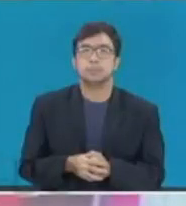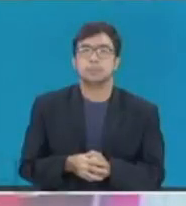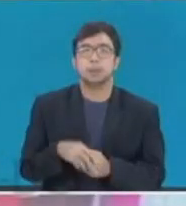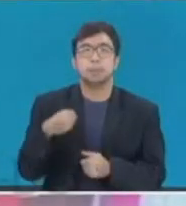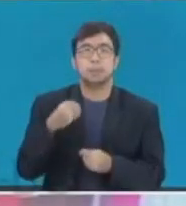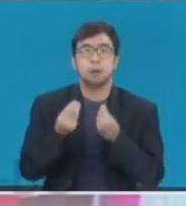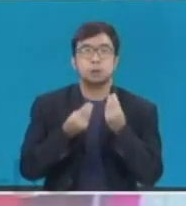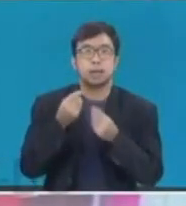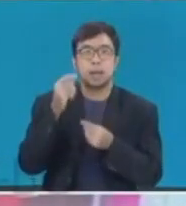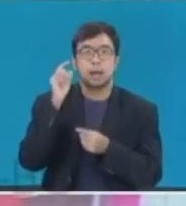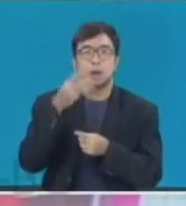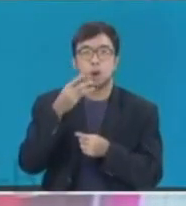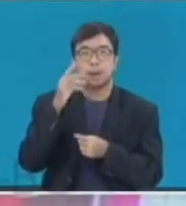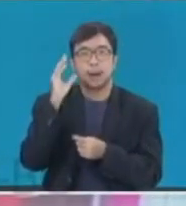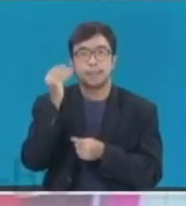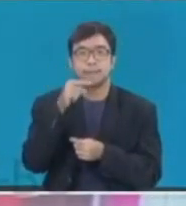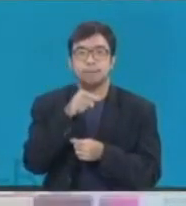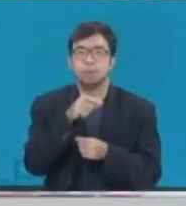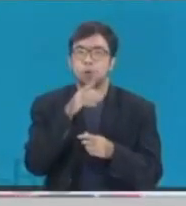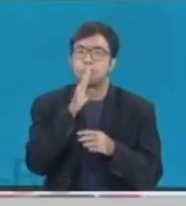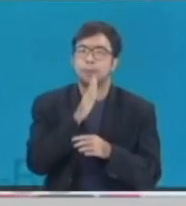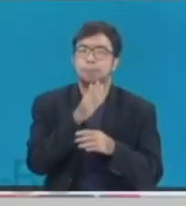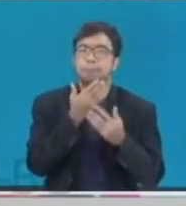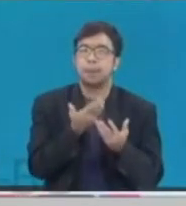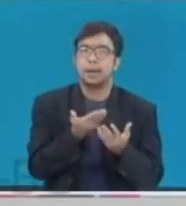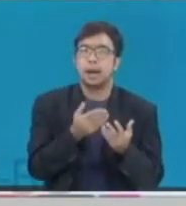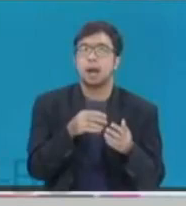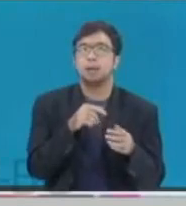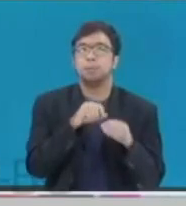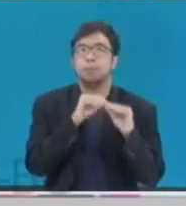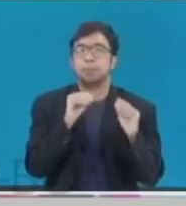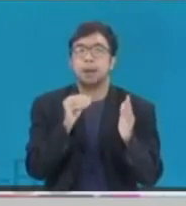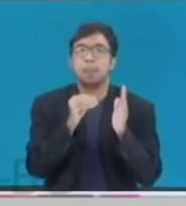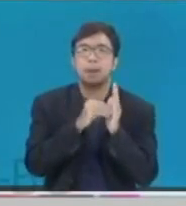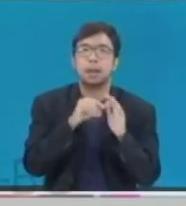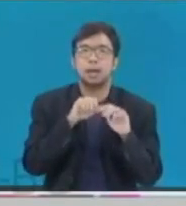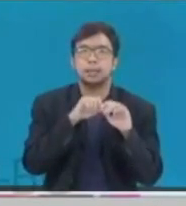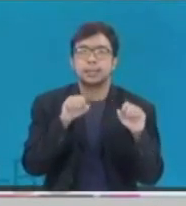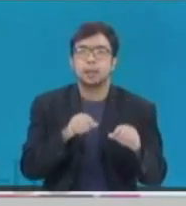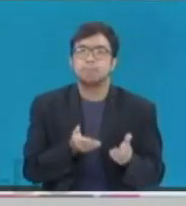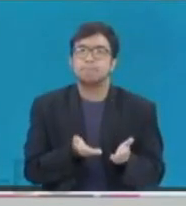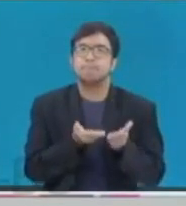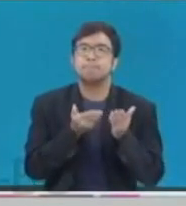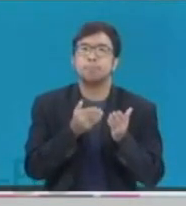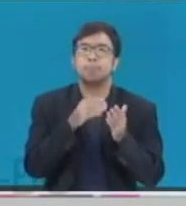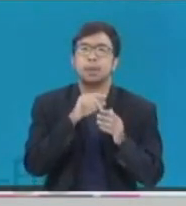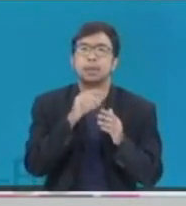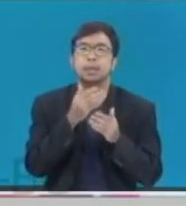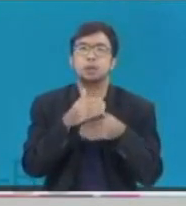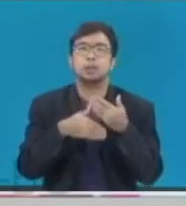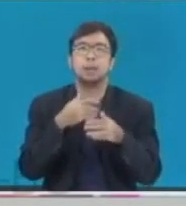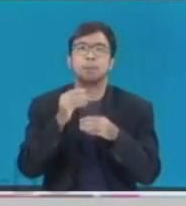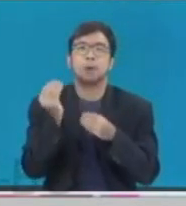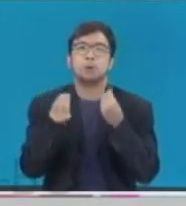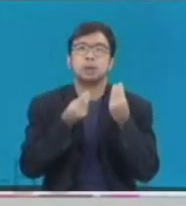Sementara itu, pemirsa, Kemenparekraf berkomitmen akan terus meningkatkan penerapan standar baru industri pariwisata CHSE di lokasi wisata menyambut